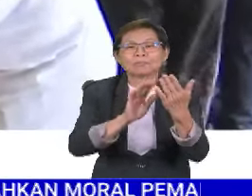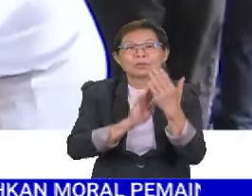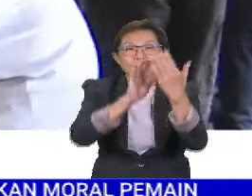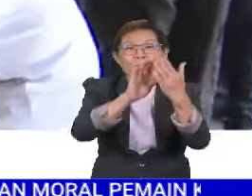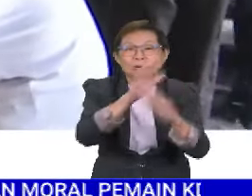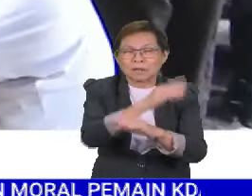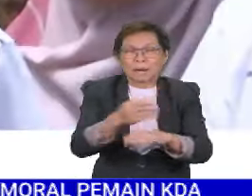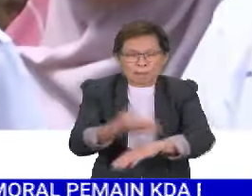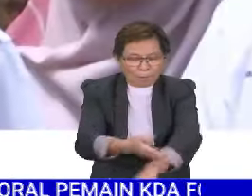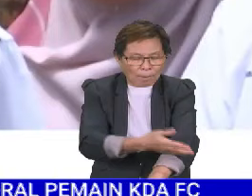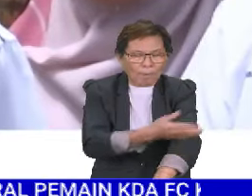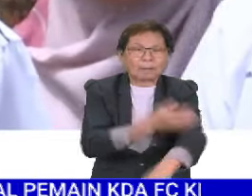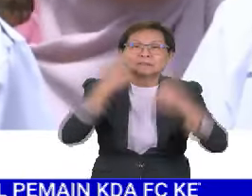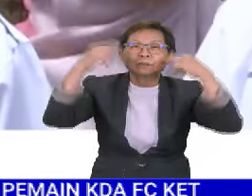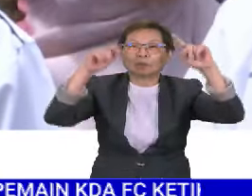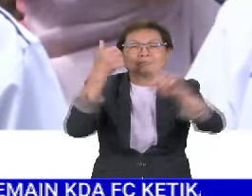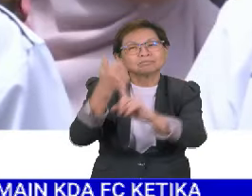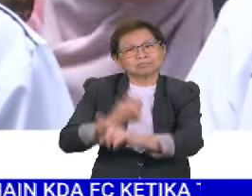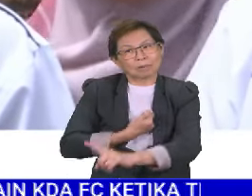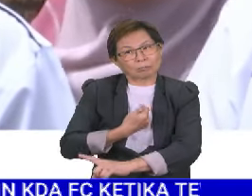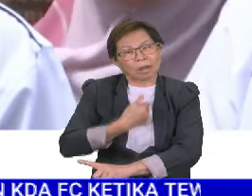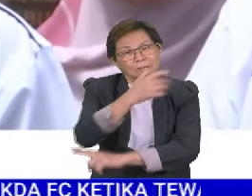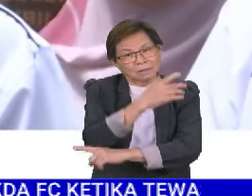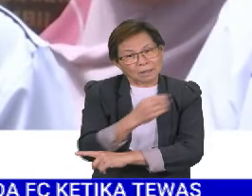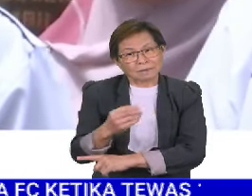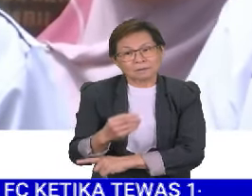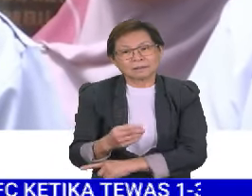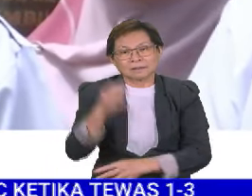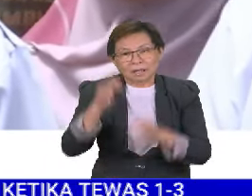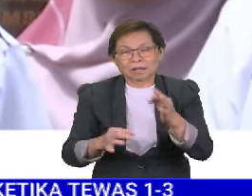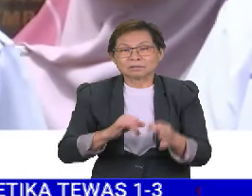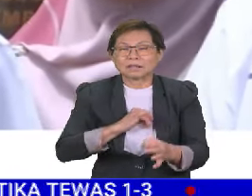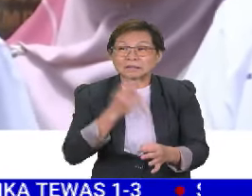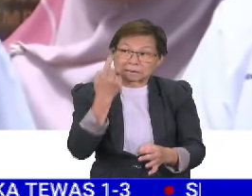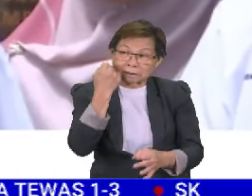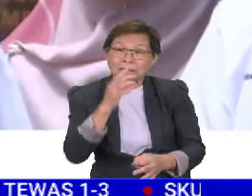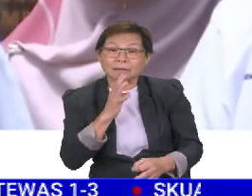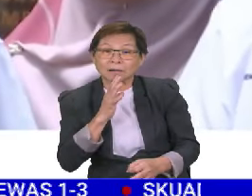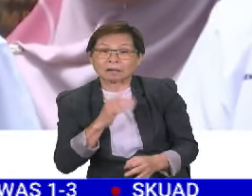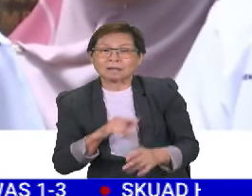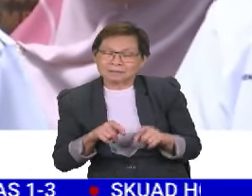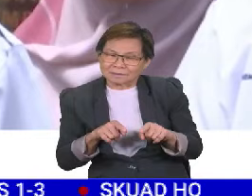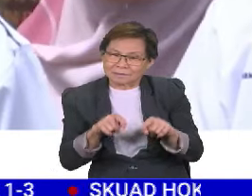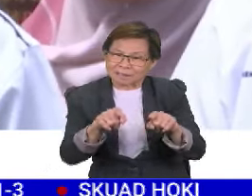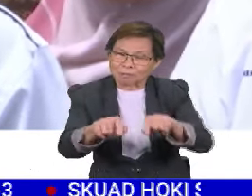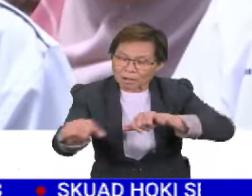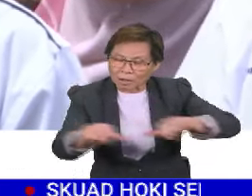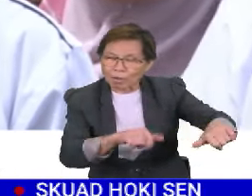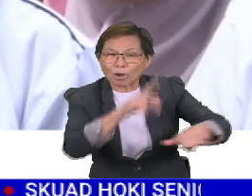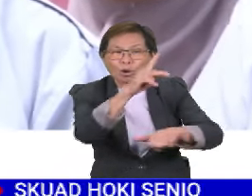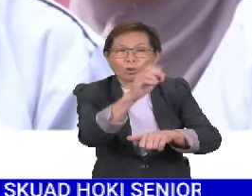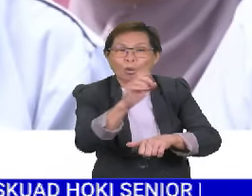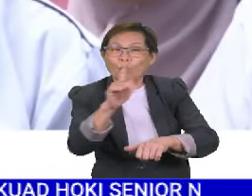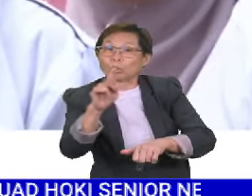untuk meningkatkan kecemerlangan diri. Dan begitu juga kalau saya sebut tadi dia seiring dengan aktiviti co-curriculum